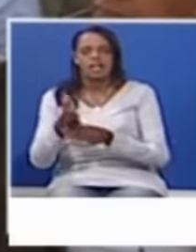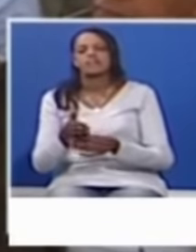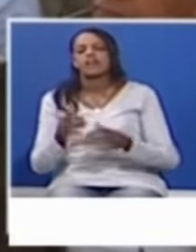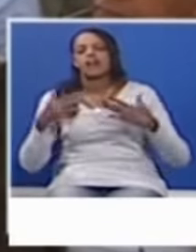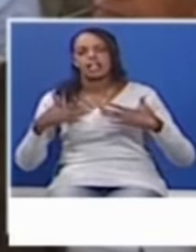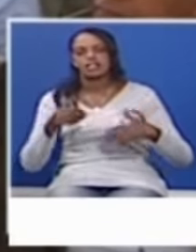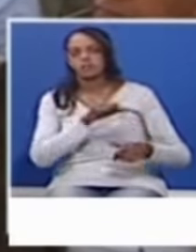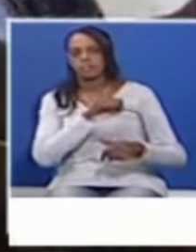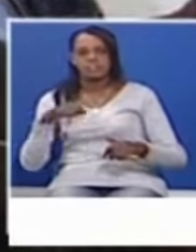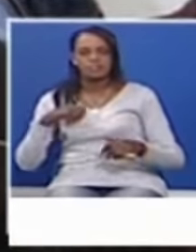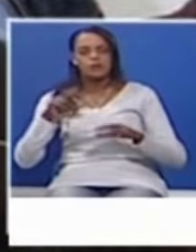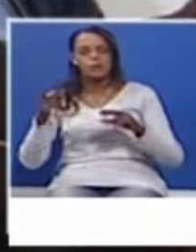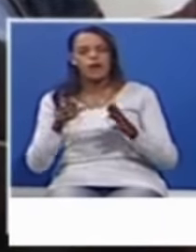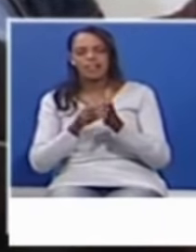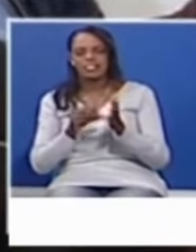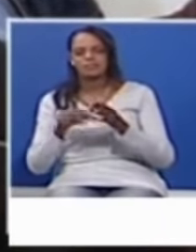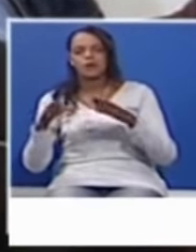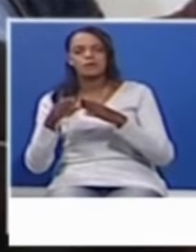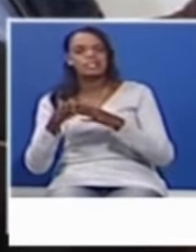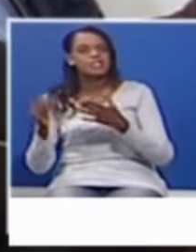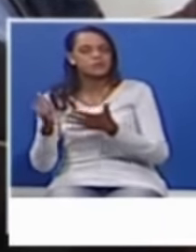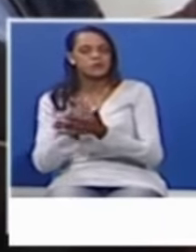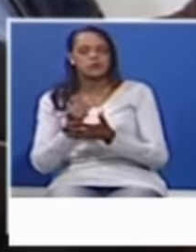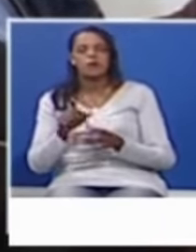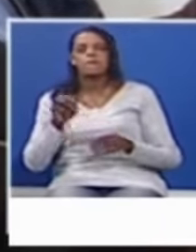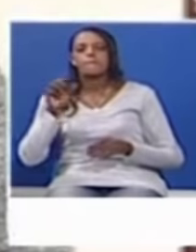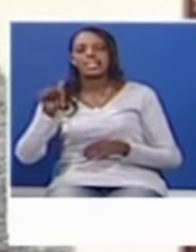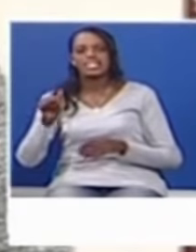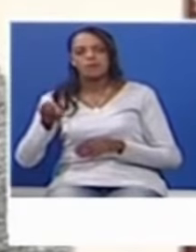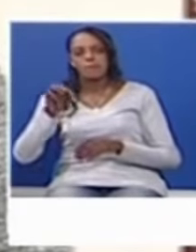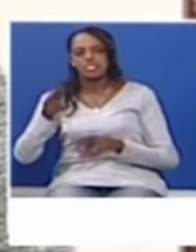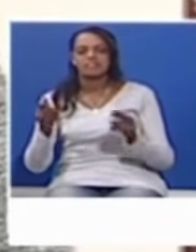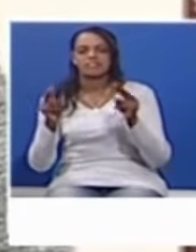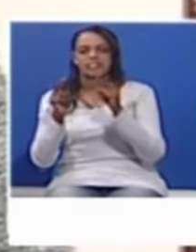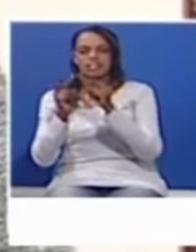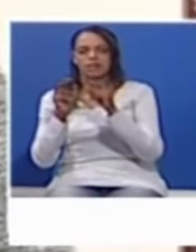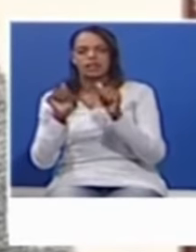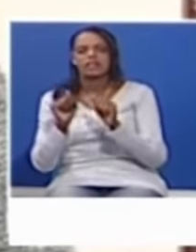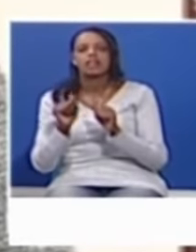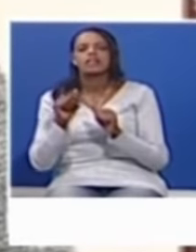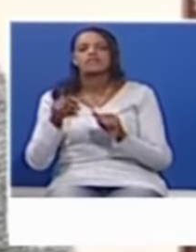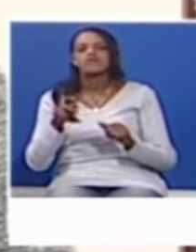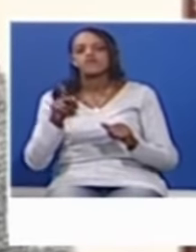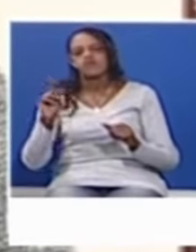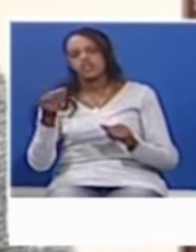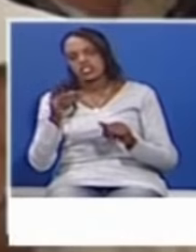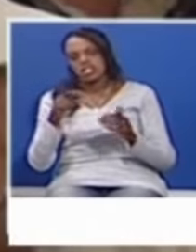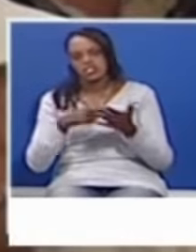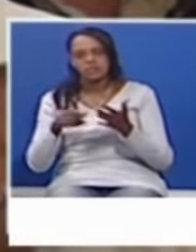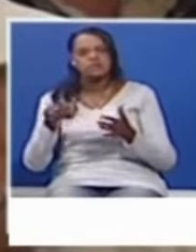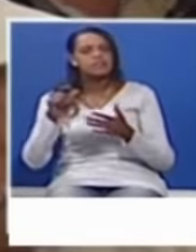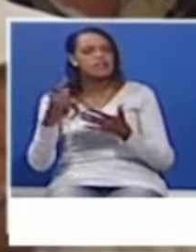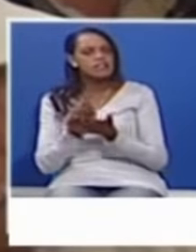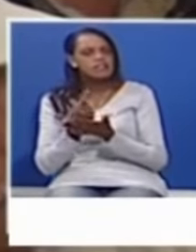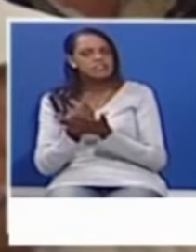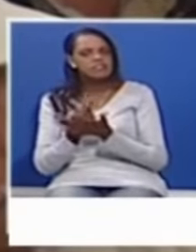መንግስትን ግንባርን ከምኡውን ሃገራውያን ማሕበራትን ዝተረኽብሉ ኣብ ከተማ መንደፈራ ዝተኻየደ ርክብ ሚኒስተር ፈውዚያ ተራን ኣበርክቶን ከምኡውን